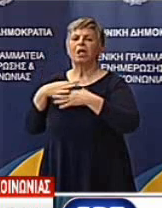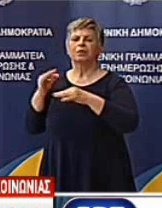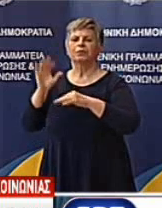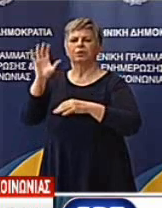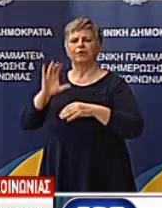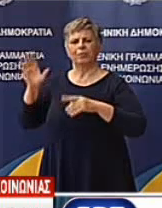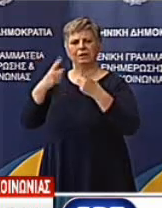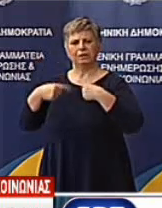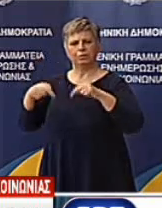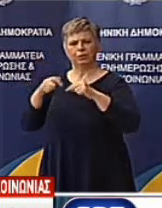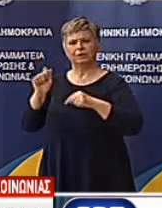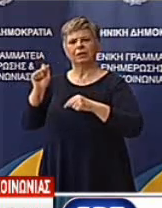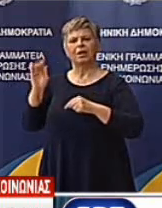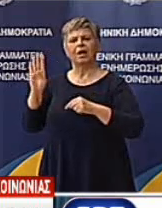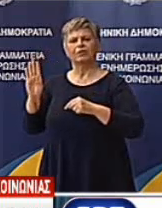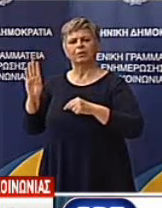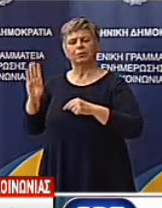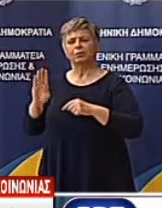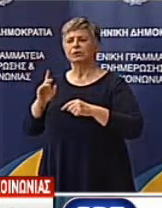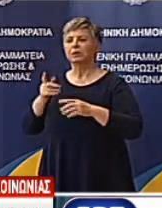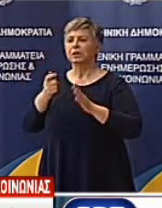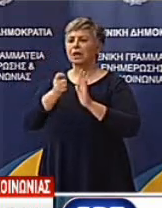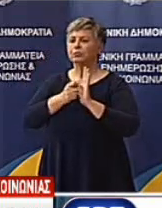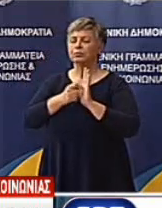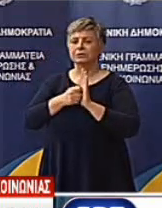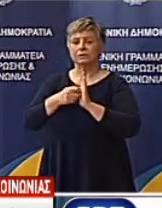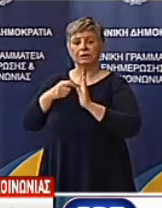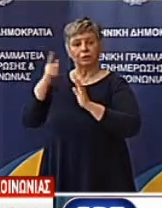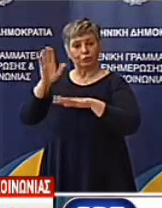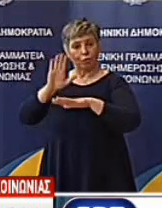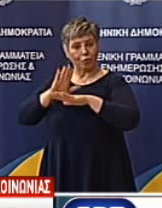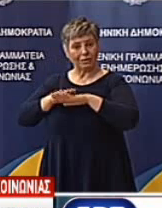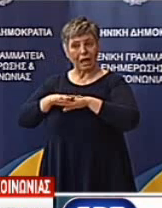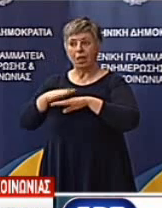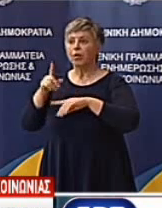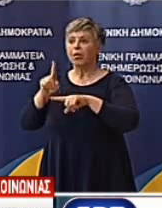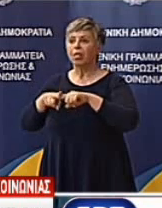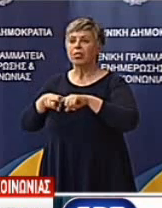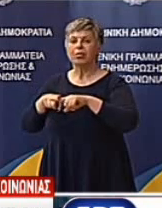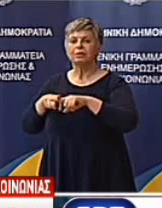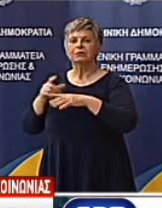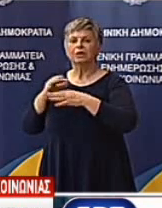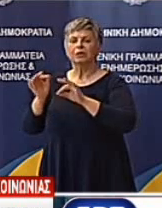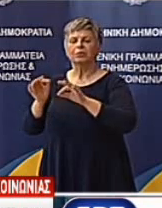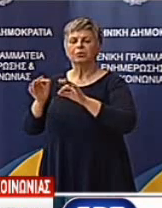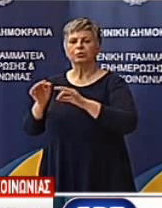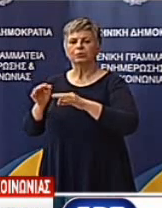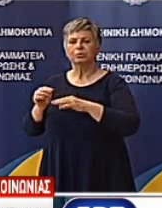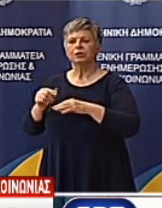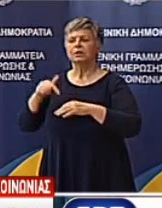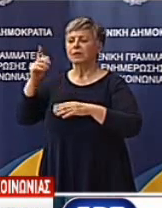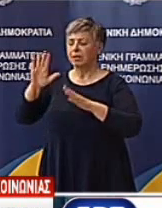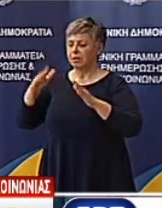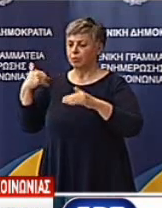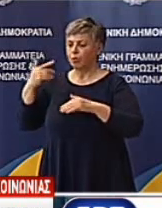κυβέρνηση ότι υπάρχουν ευθύνες στον Έλληνα Επίτροπο σε ό,τι αφορά την ενημέρωση της Επιτροπής για την πορεία από τον Νοέμβριο